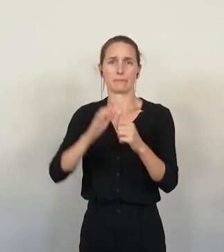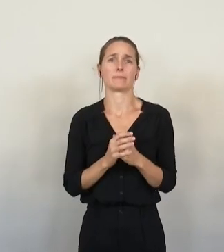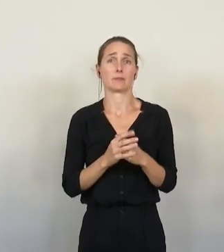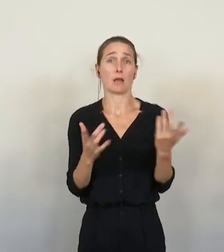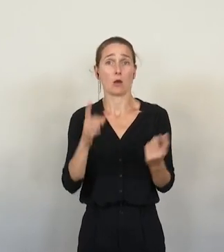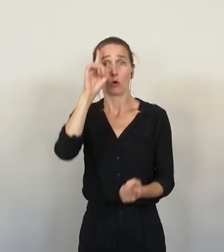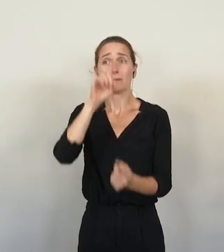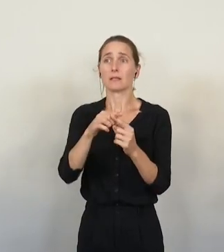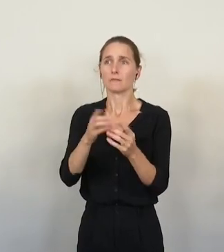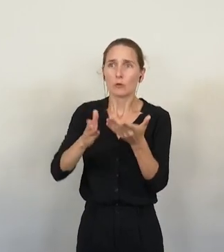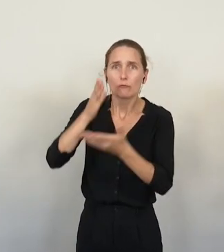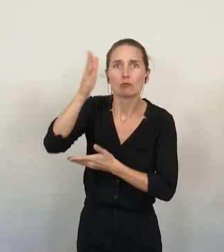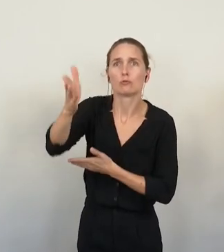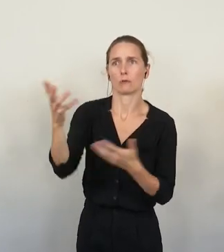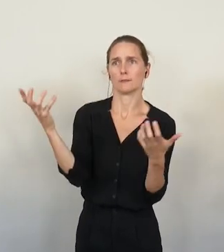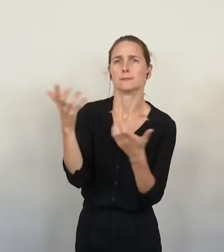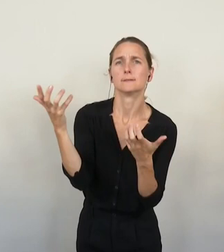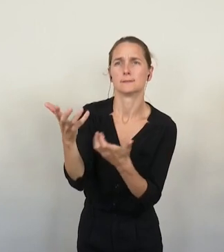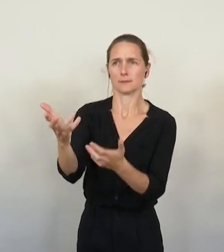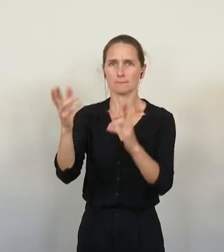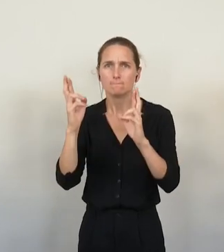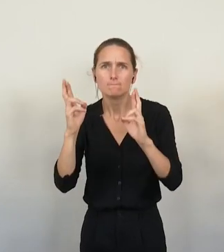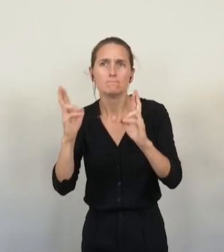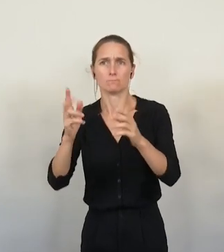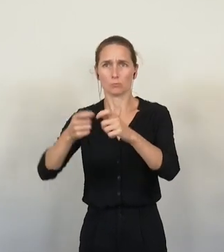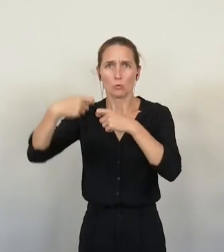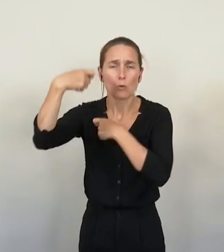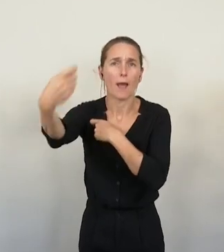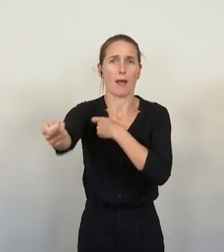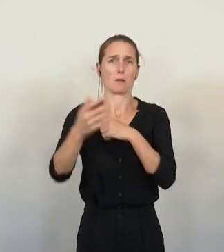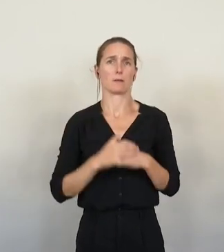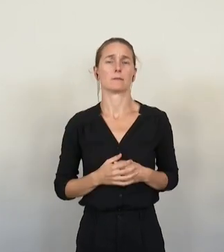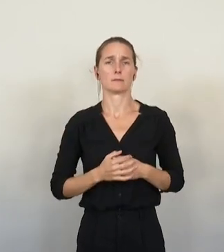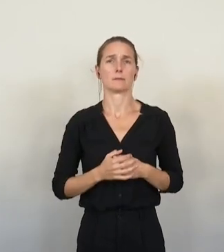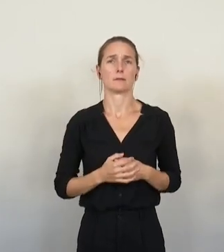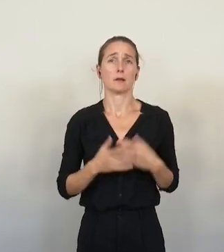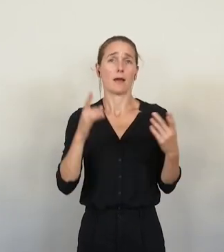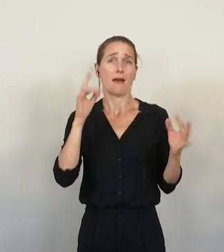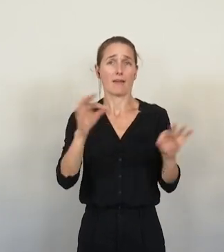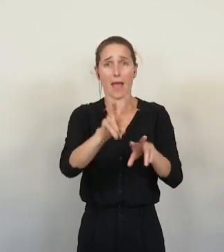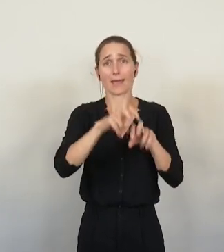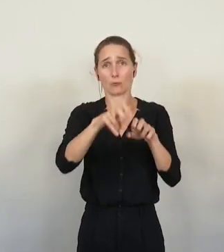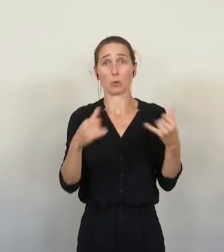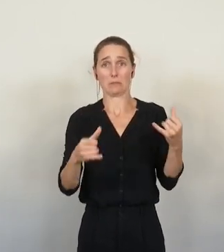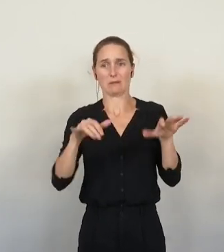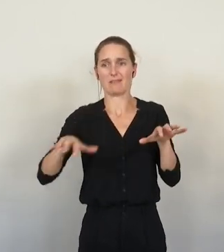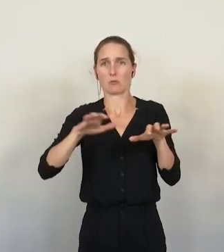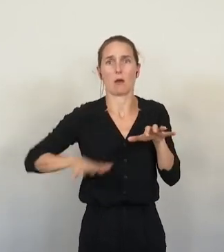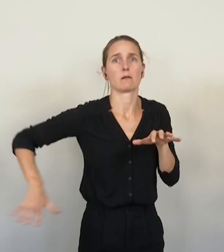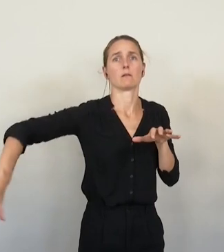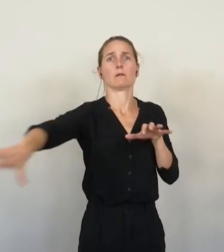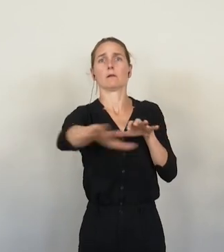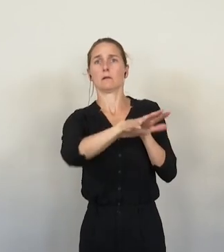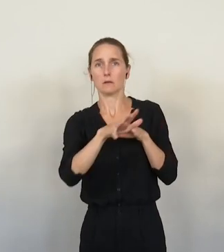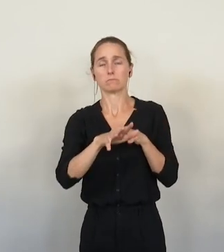durable on peut faire les deux concernant l'alimentation et l'agriculture sur notre grand territoire ir des il se classe dans les enjeux